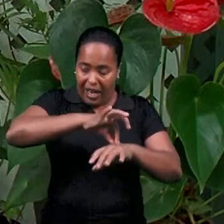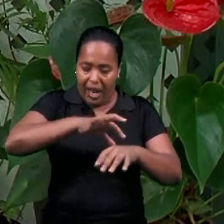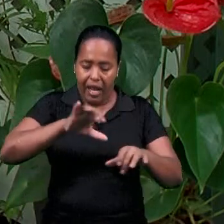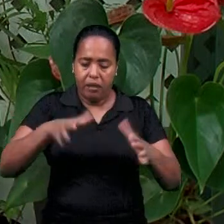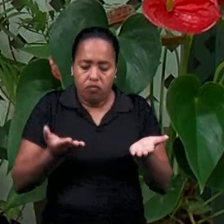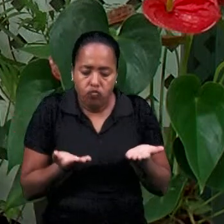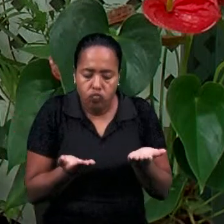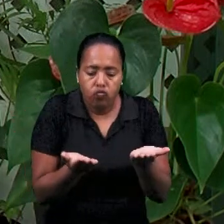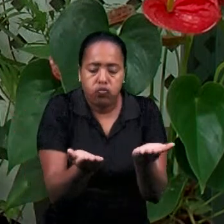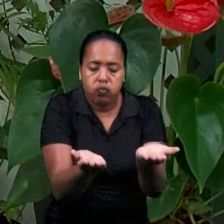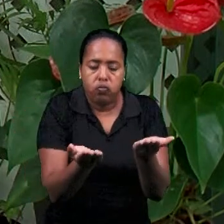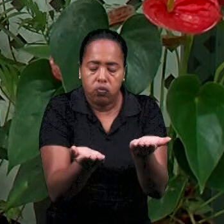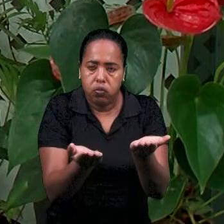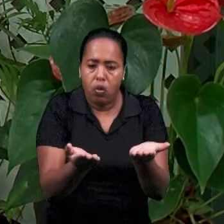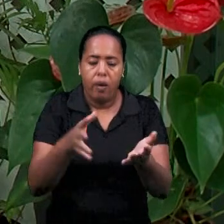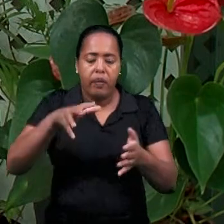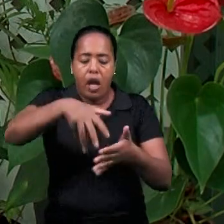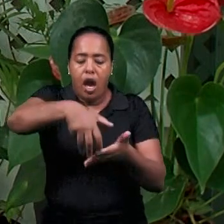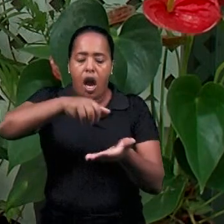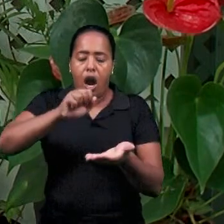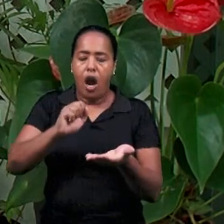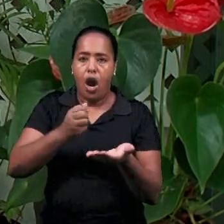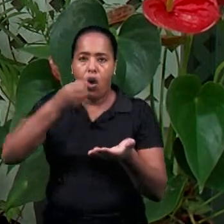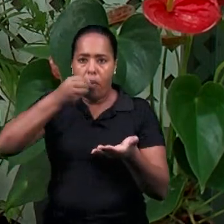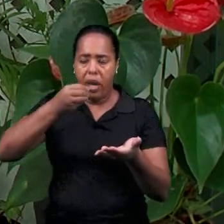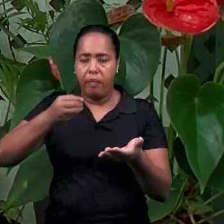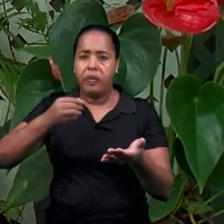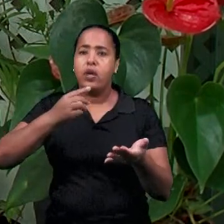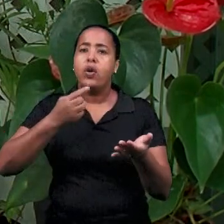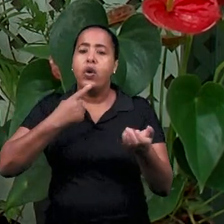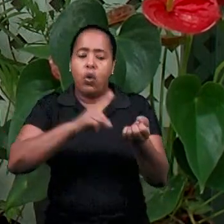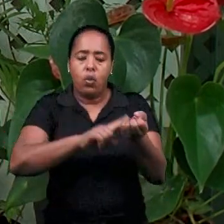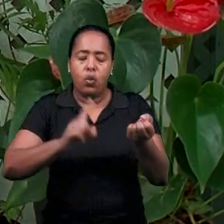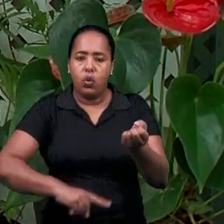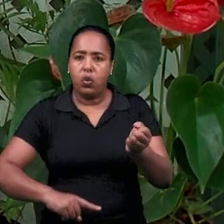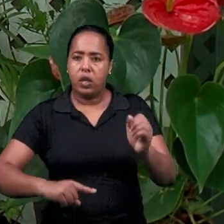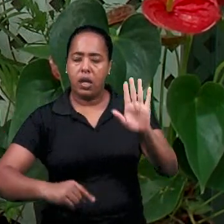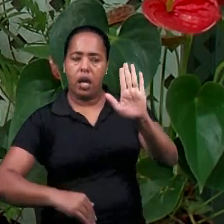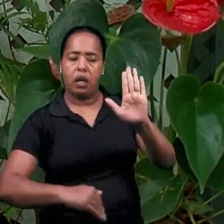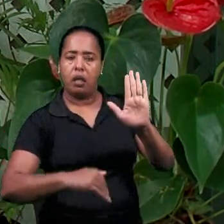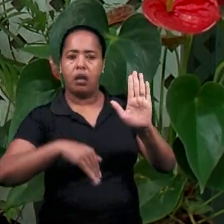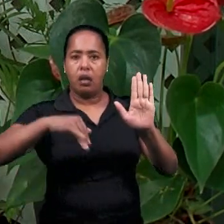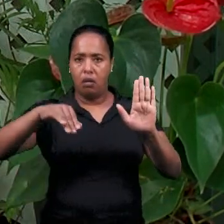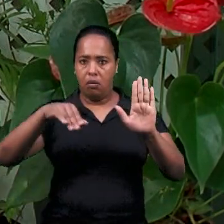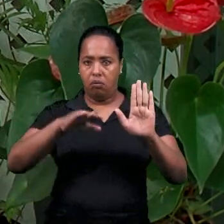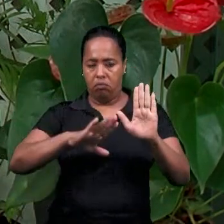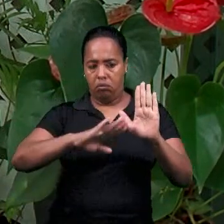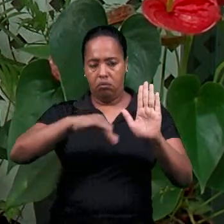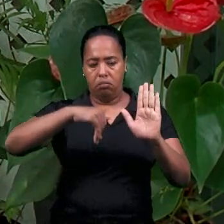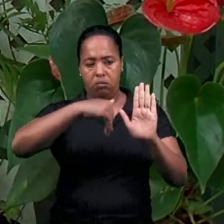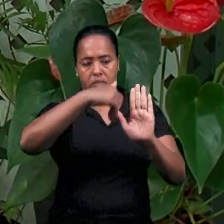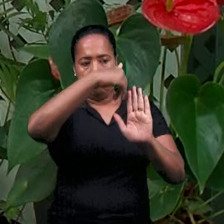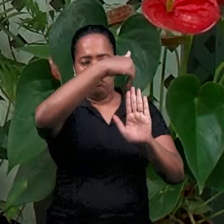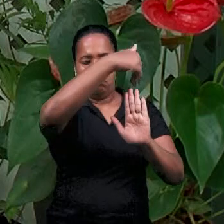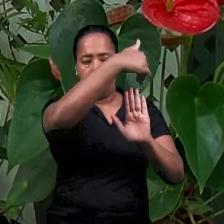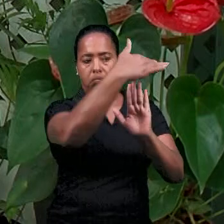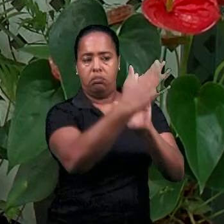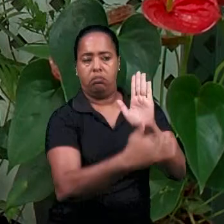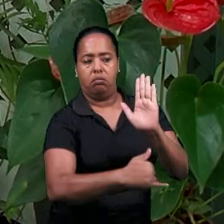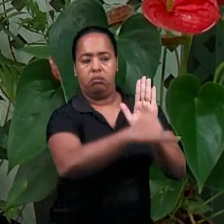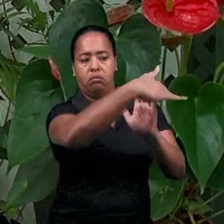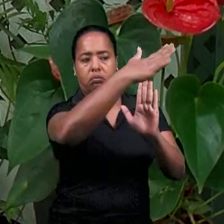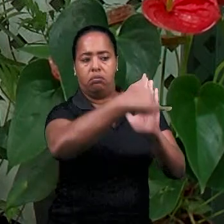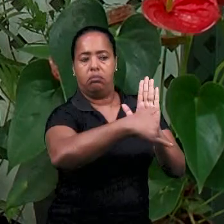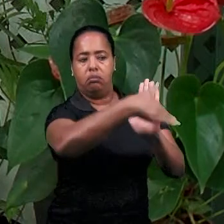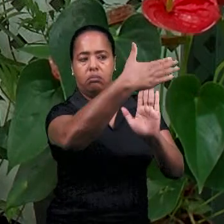l'agneau, rôti au feu, donc, mais les sangs dans les linteaux et les panteaux. Regardez quelque